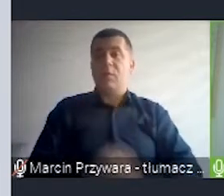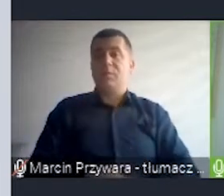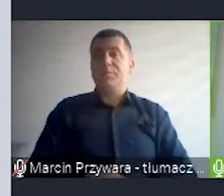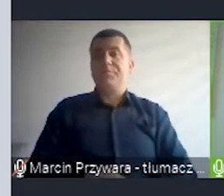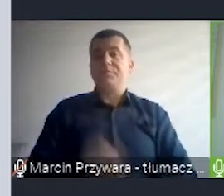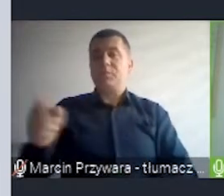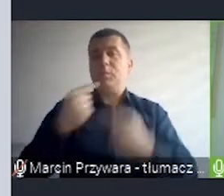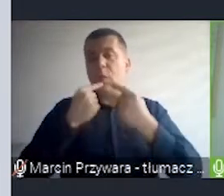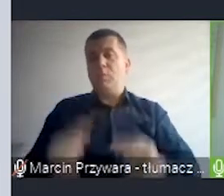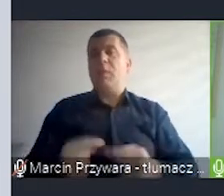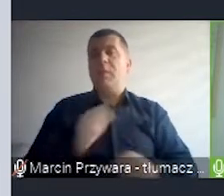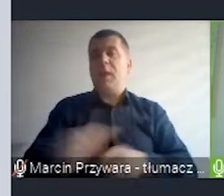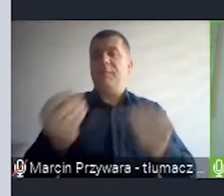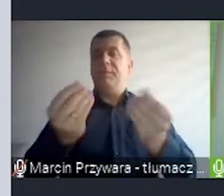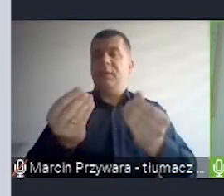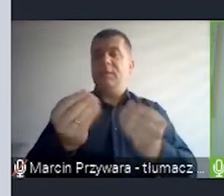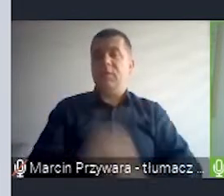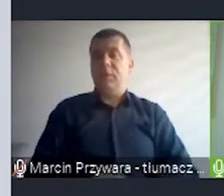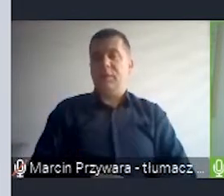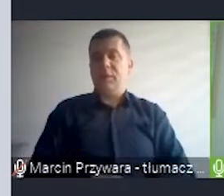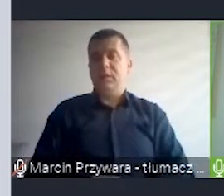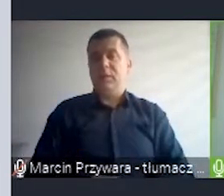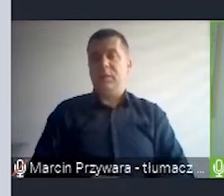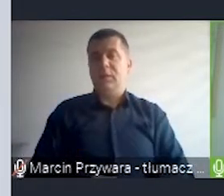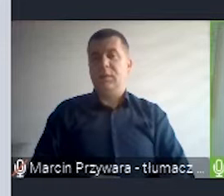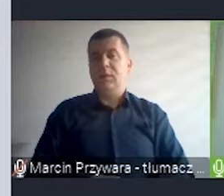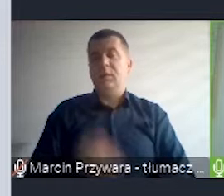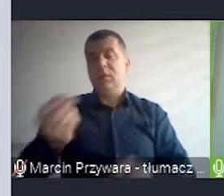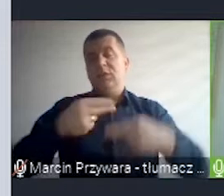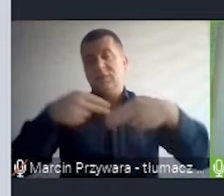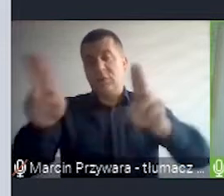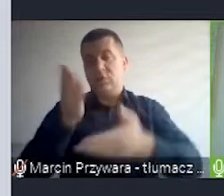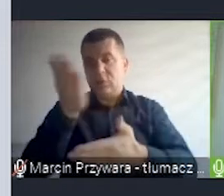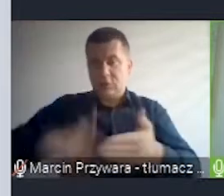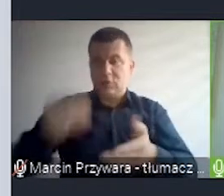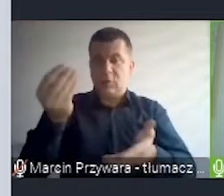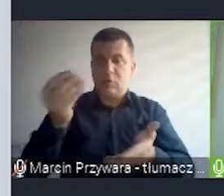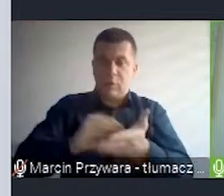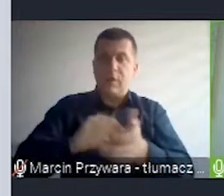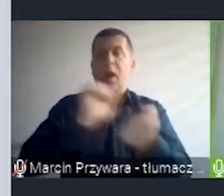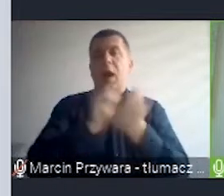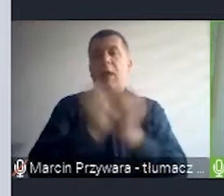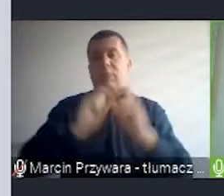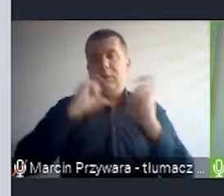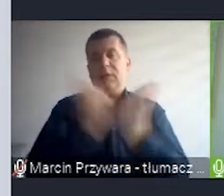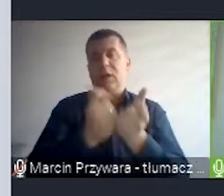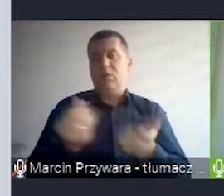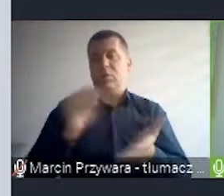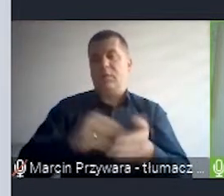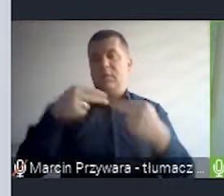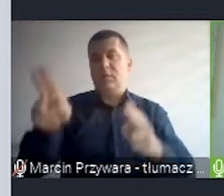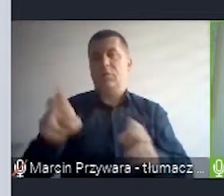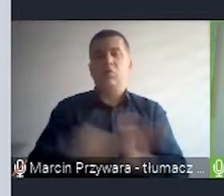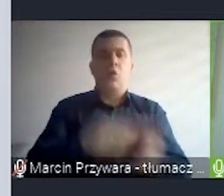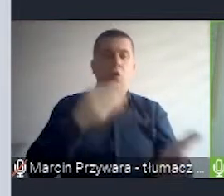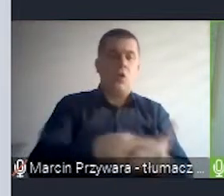że odpowiada się za nią finansowo. Odpowiada się za nią zwrotem części dofinansowania, całości dofinansowania w odniesieniu do